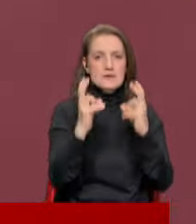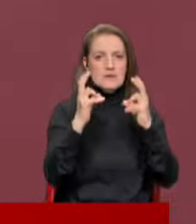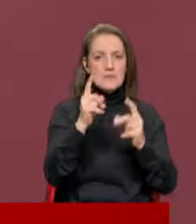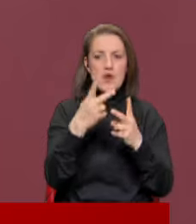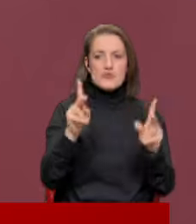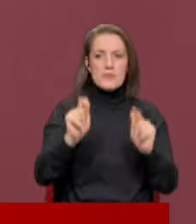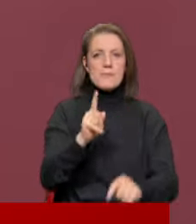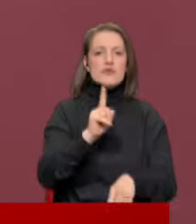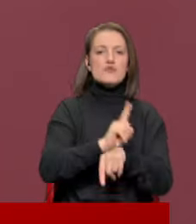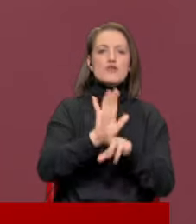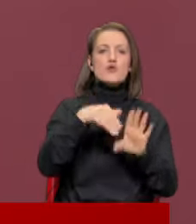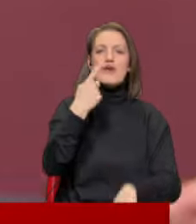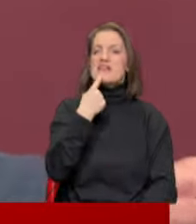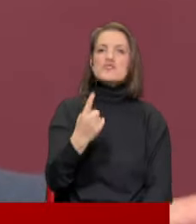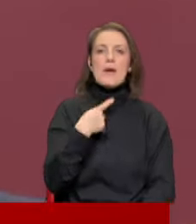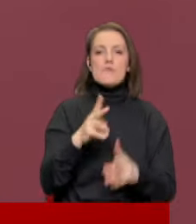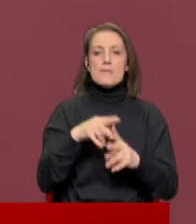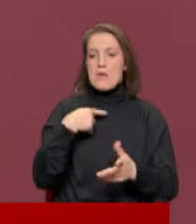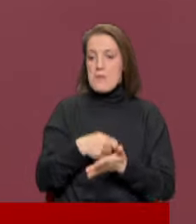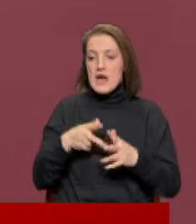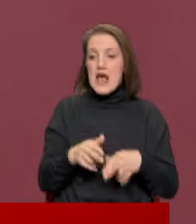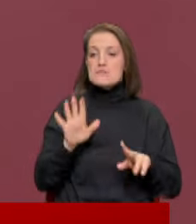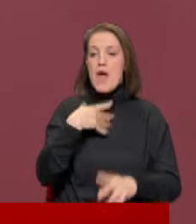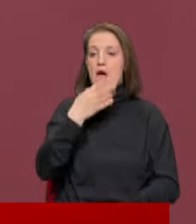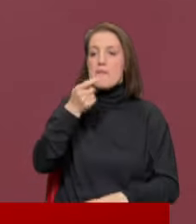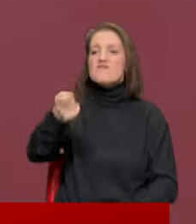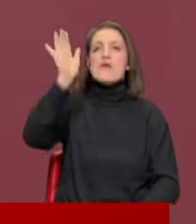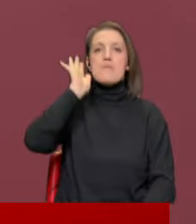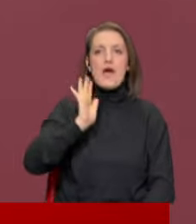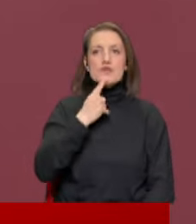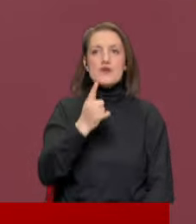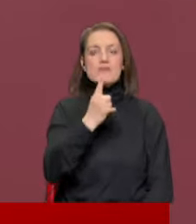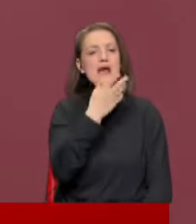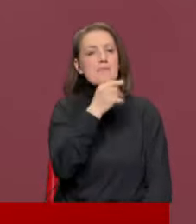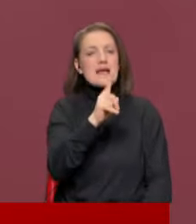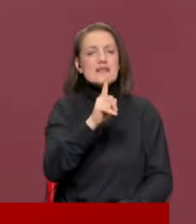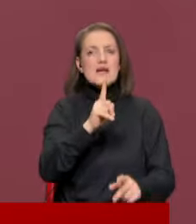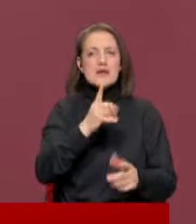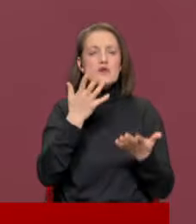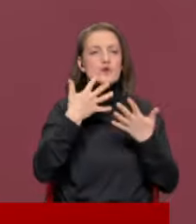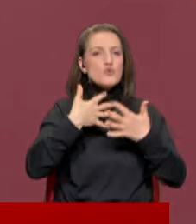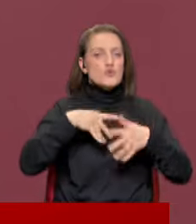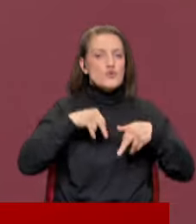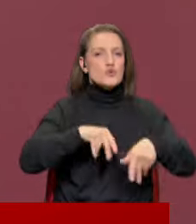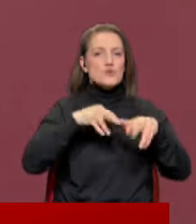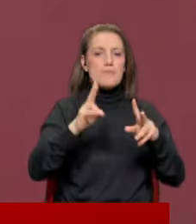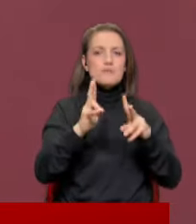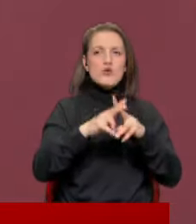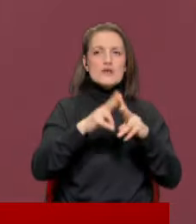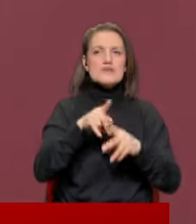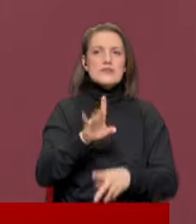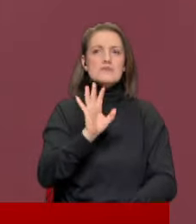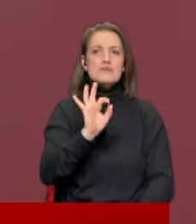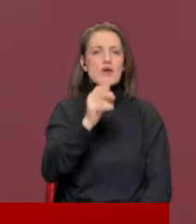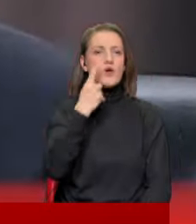sonra polis diyecek ki benim başımdan kesme emekliye verme bir emekli protesto yürüyüşünde polisin tutumu